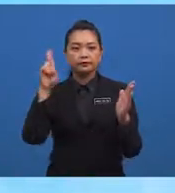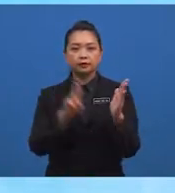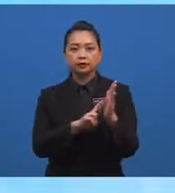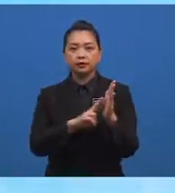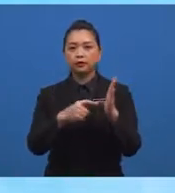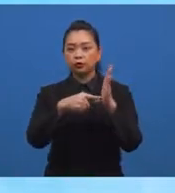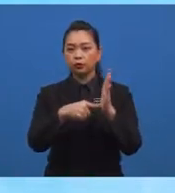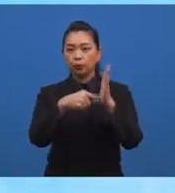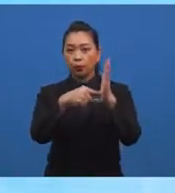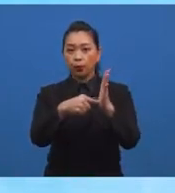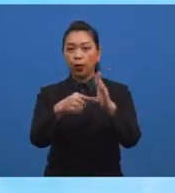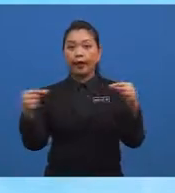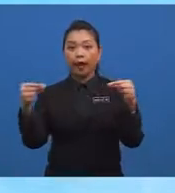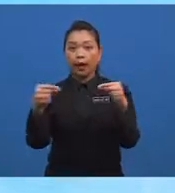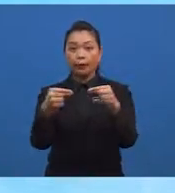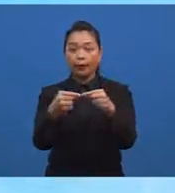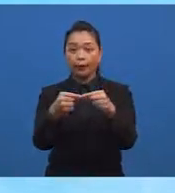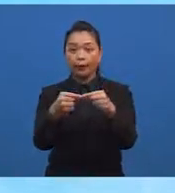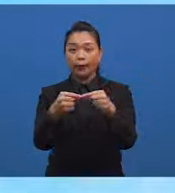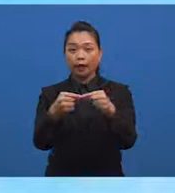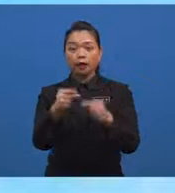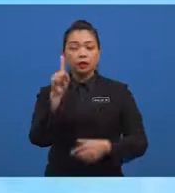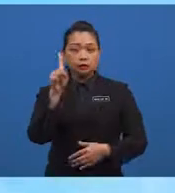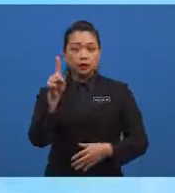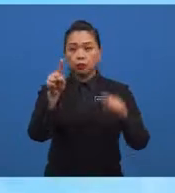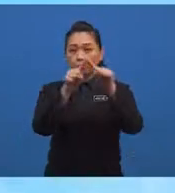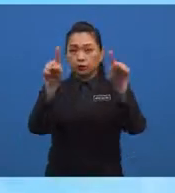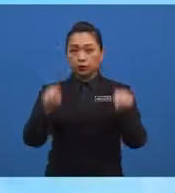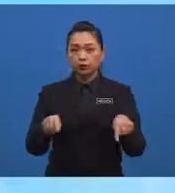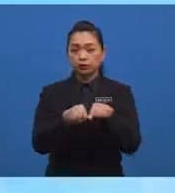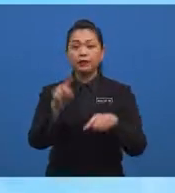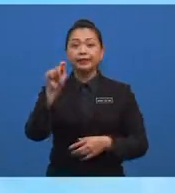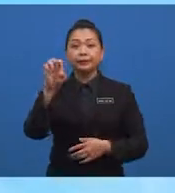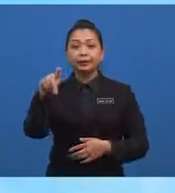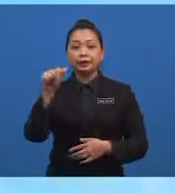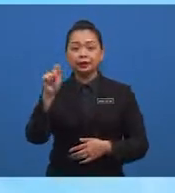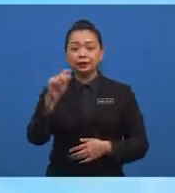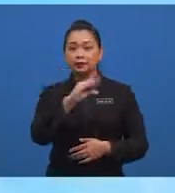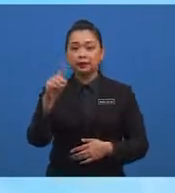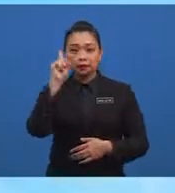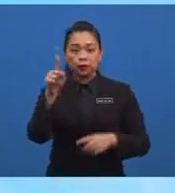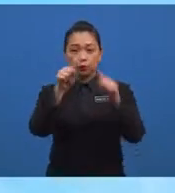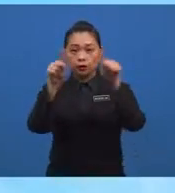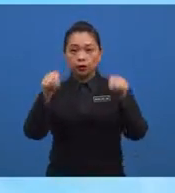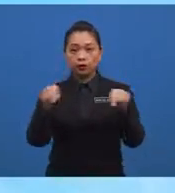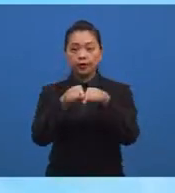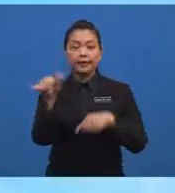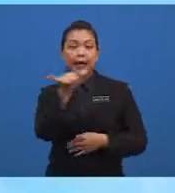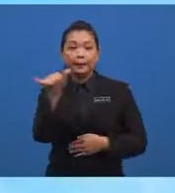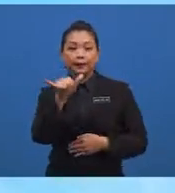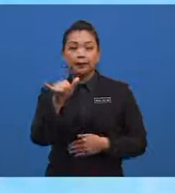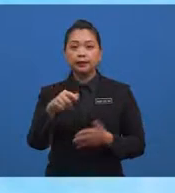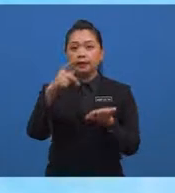menunjukkan gabungan sebuah segi empat tepat dan sebuah segi empat sama.